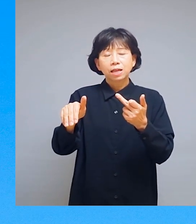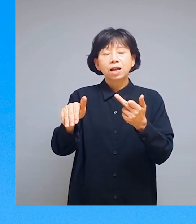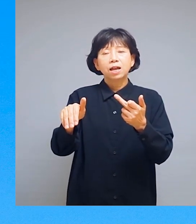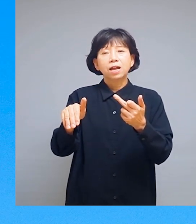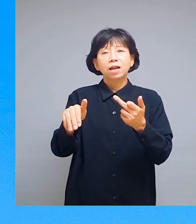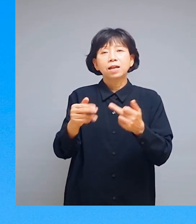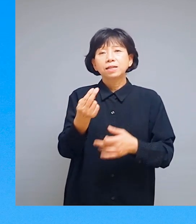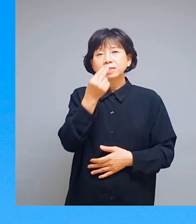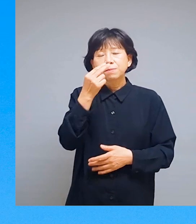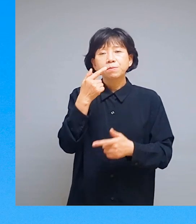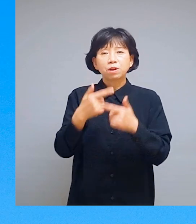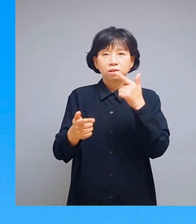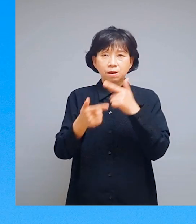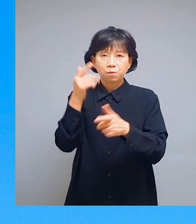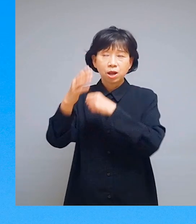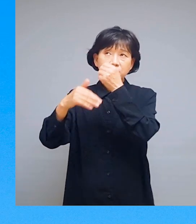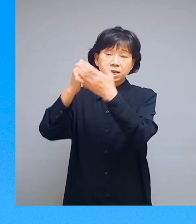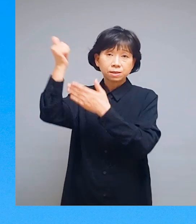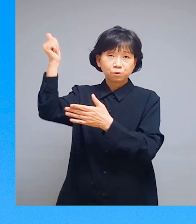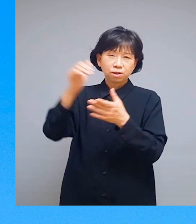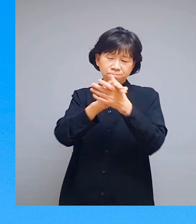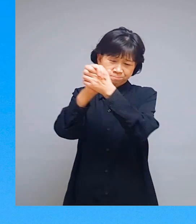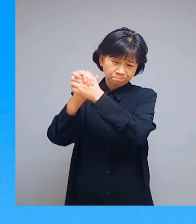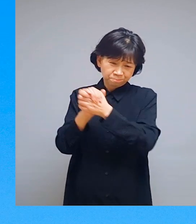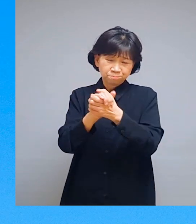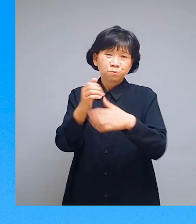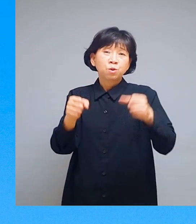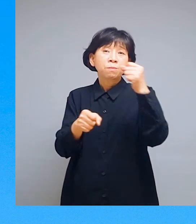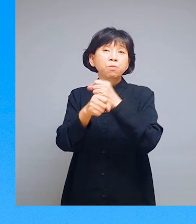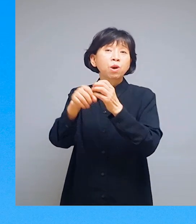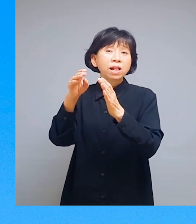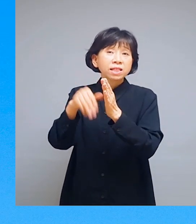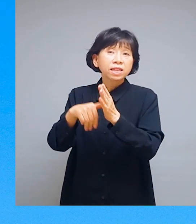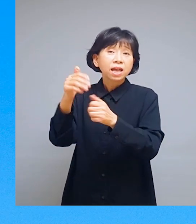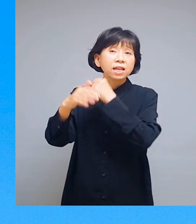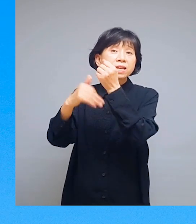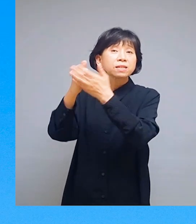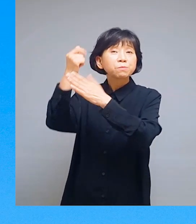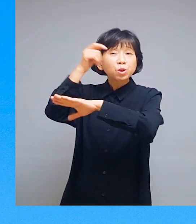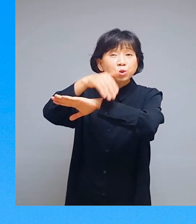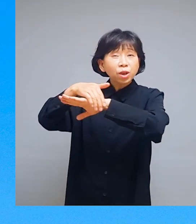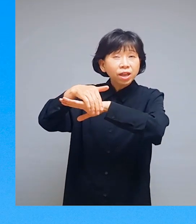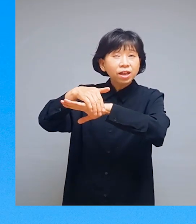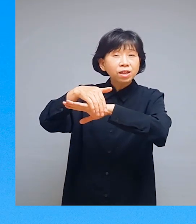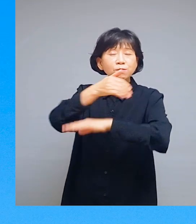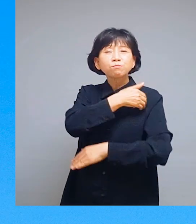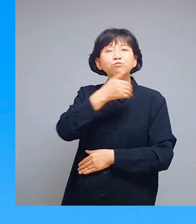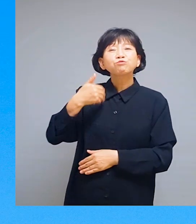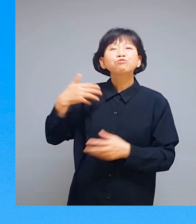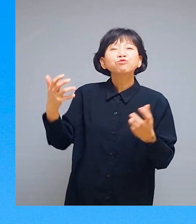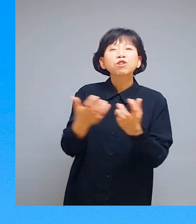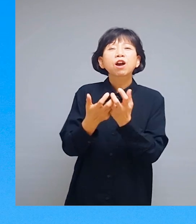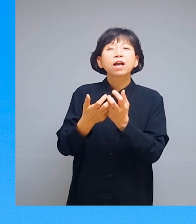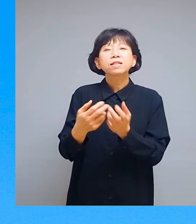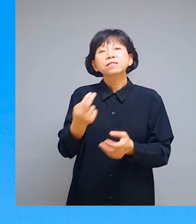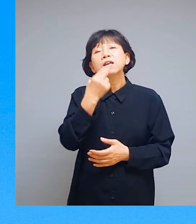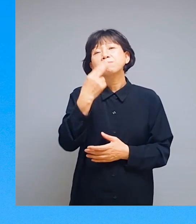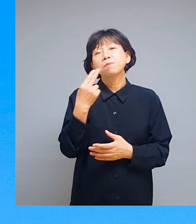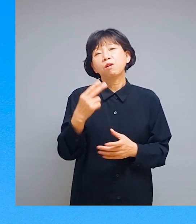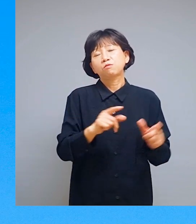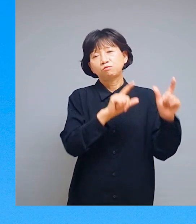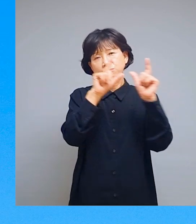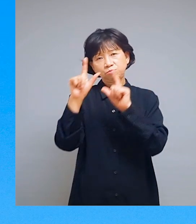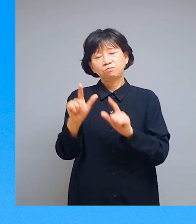그렇죠. 하나님과의 친밀한 교제가 회복될 때 우리는 하나님이 원래 계획하셨던 풍성한 생명을 누리게